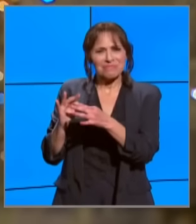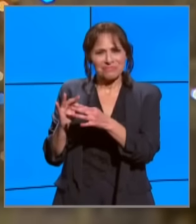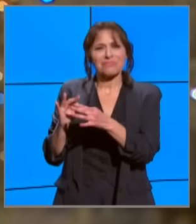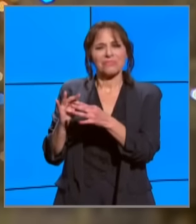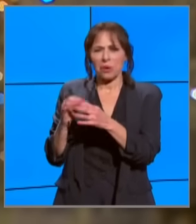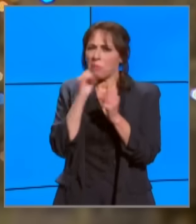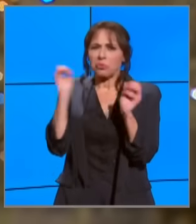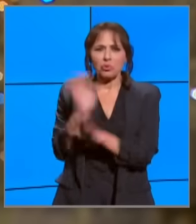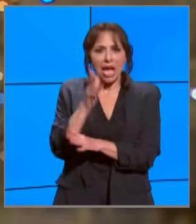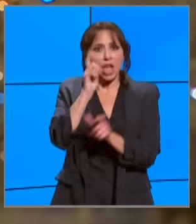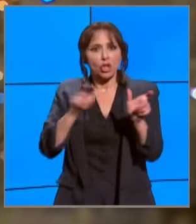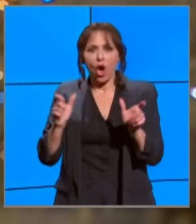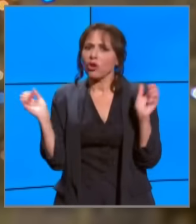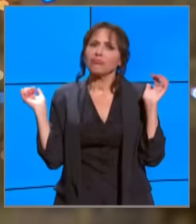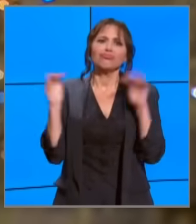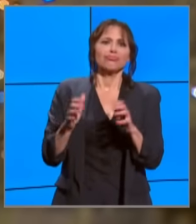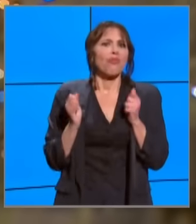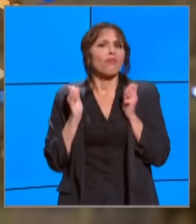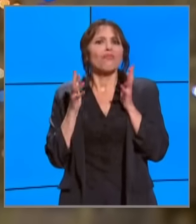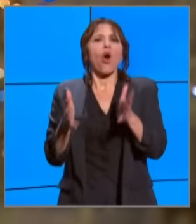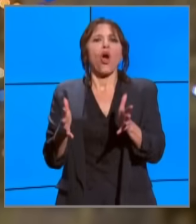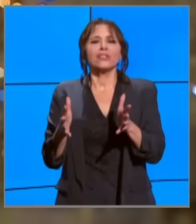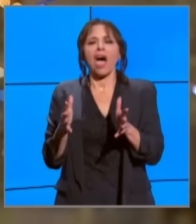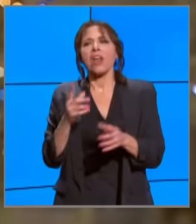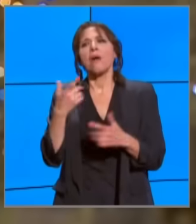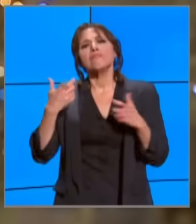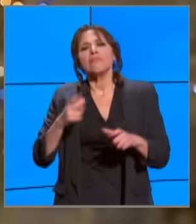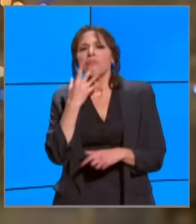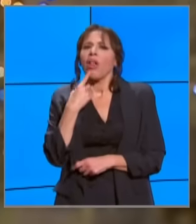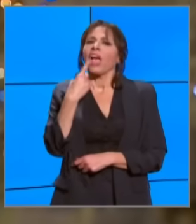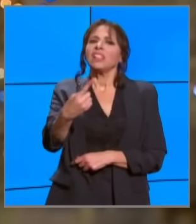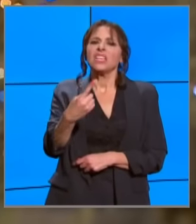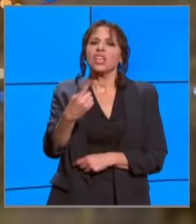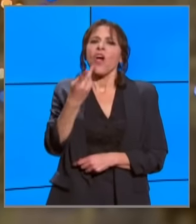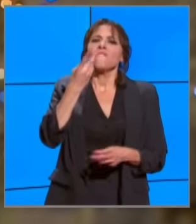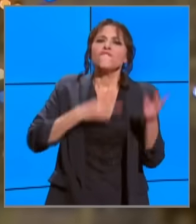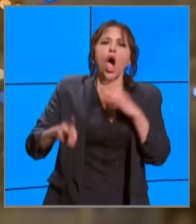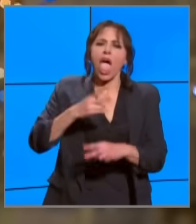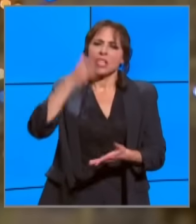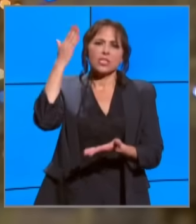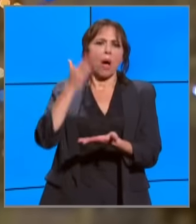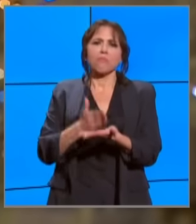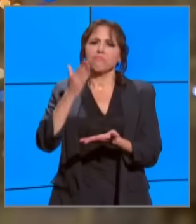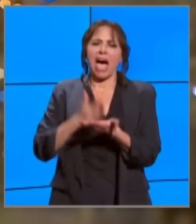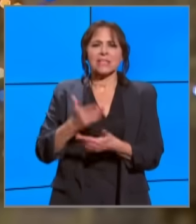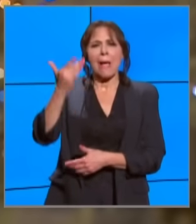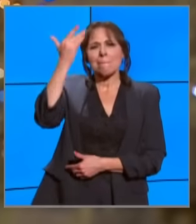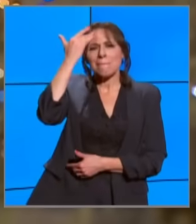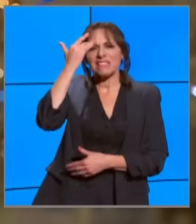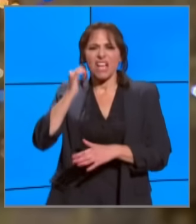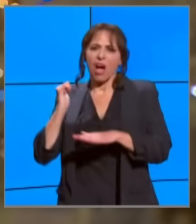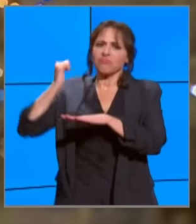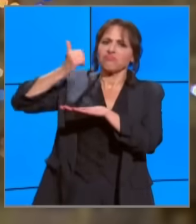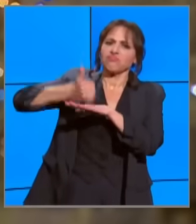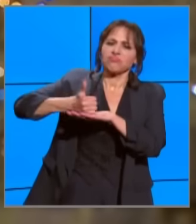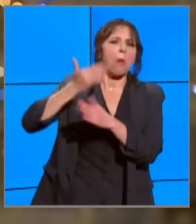brutalità sulle donne con l'intento di dire basta alla violenza e di ribellarsi a una mentalità di